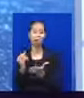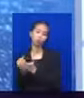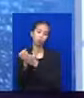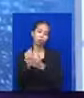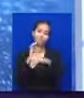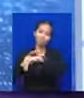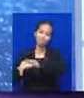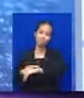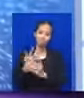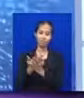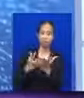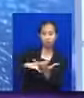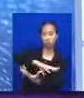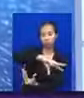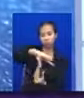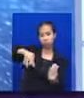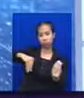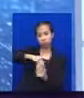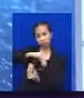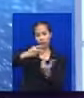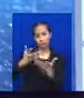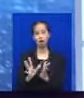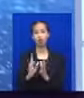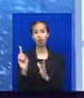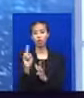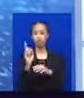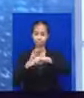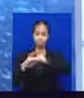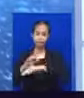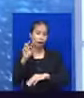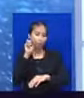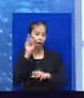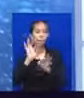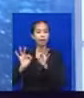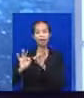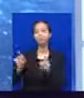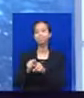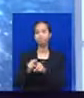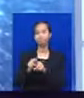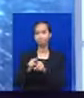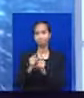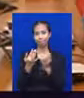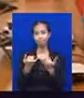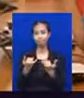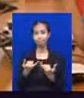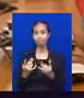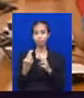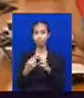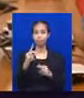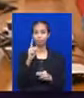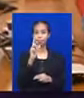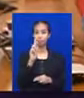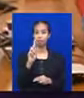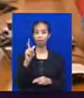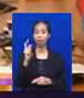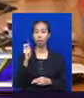เพื่อที่จะกระจายรายได้พร้อมกับรณรงค์ใช้น้ำอย่างรู้คุณค่าและท่องเที่ยวอย่างปลอดภัยด้วยค่ะ นางกอบการวัฒนวรางกู